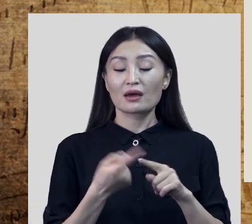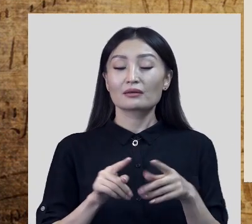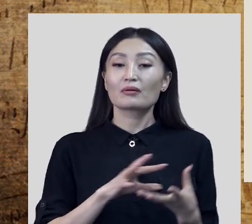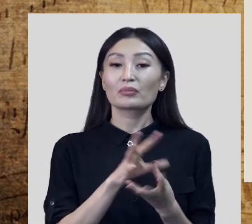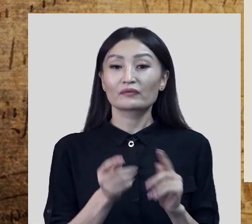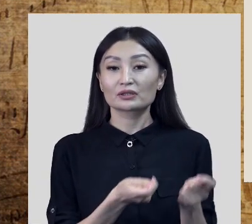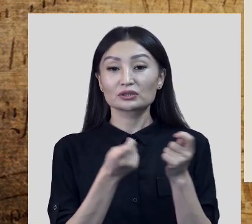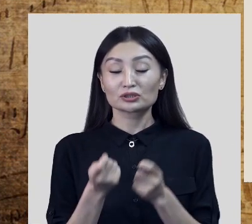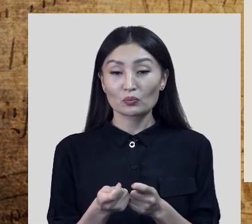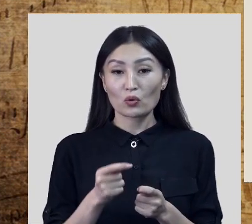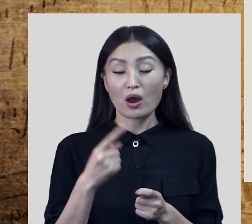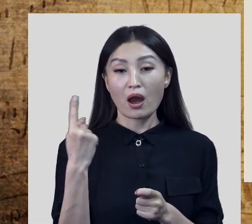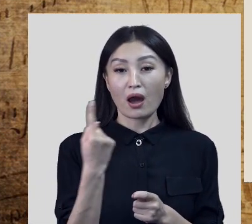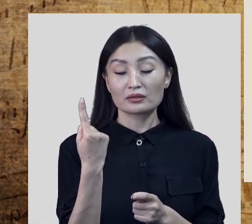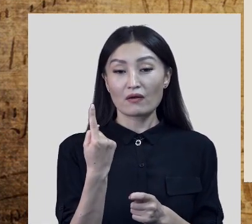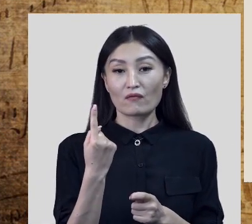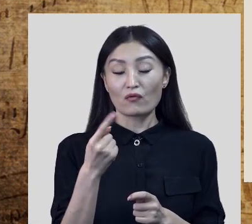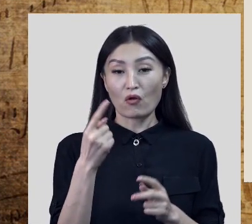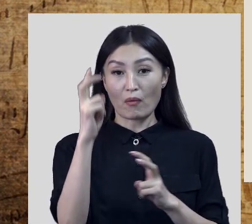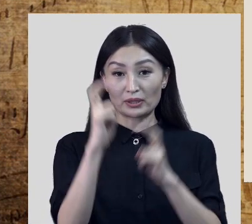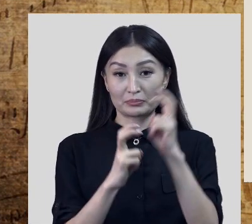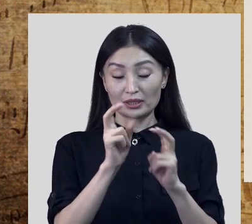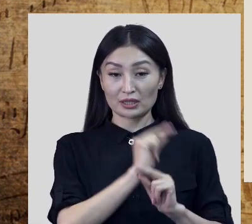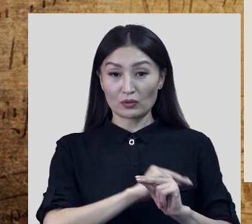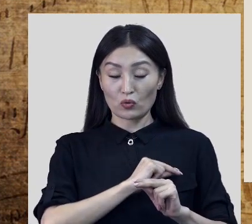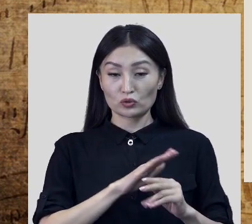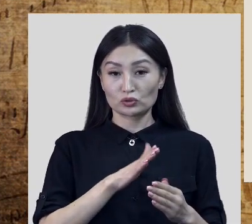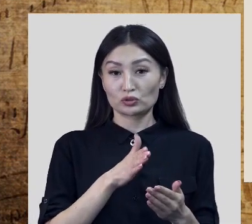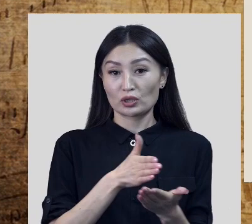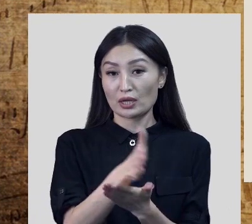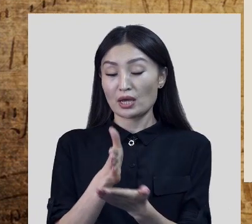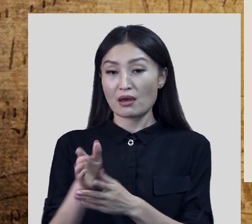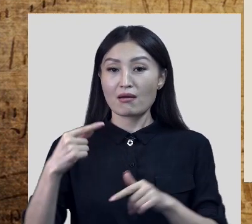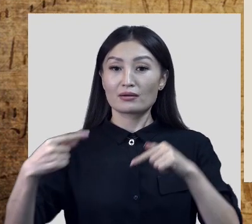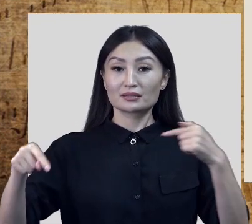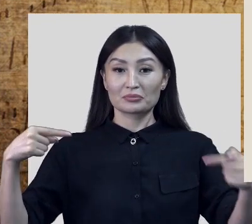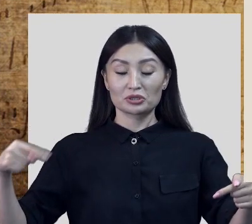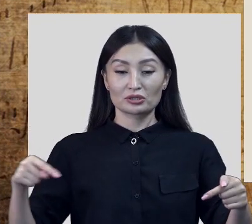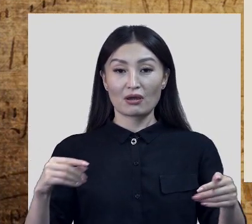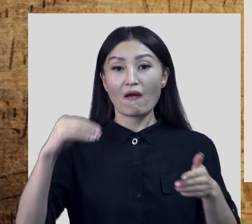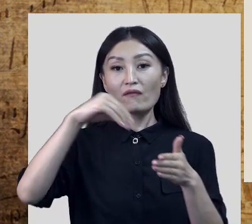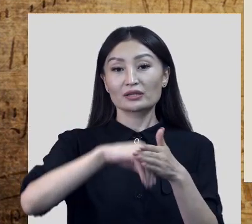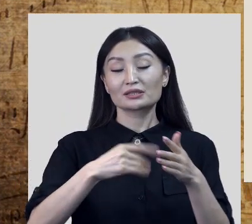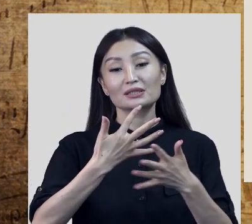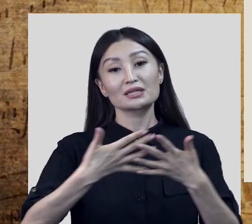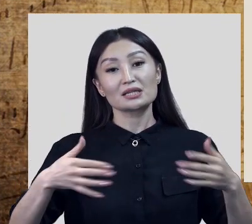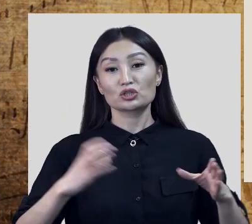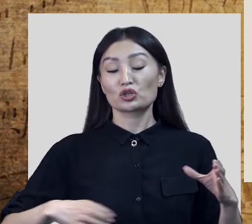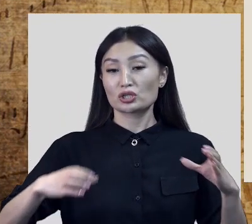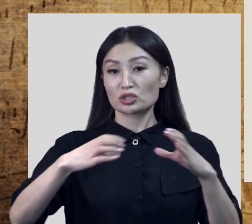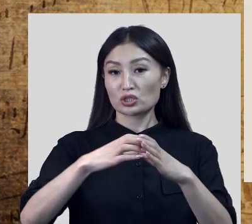что рабочие одного и того же предприятия или отрасли были разобщены так и входили в различные союзы